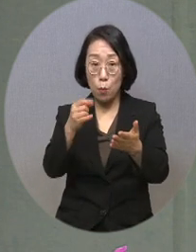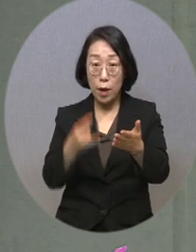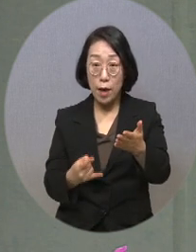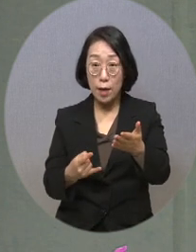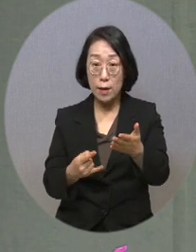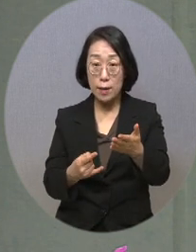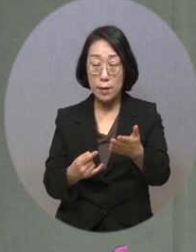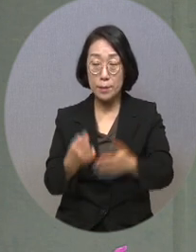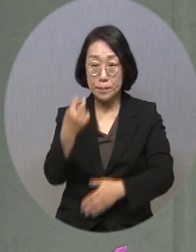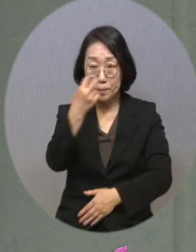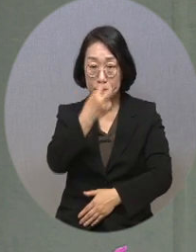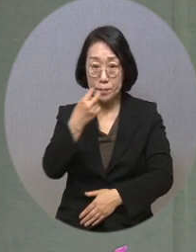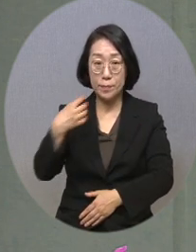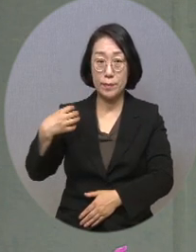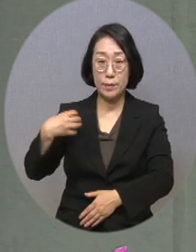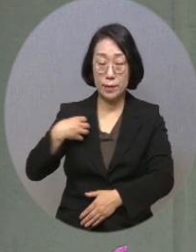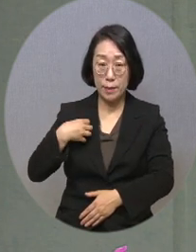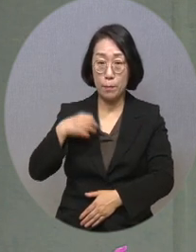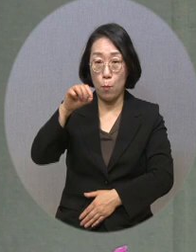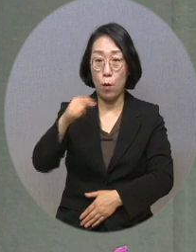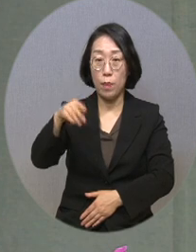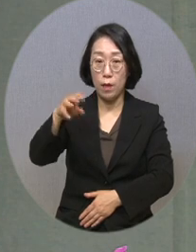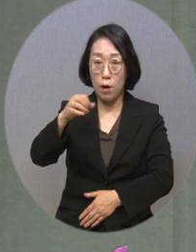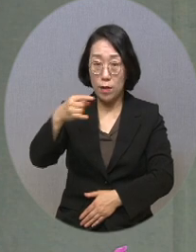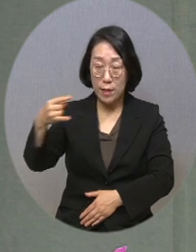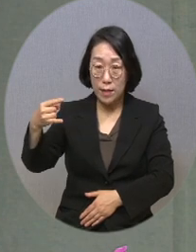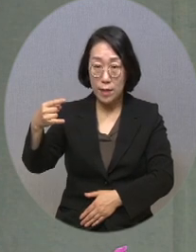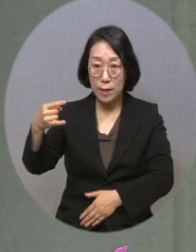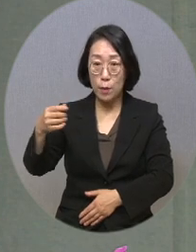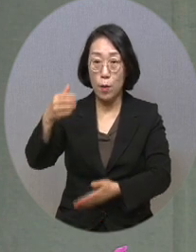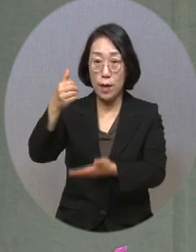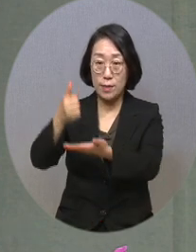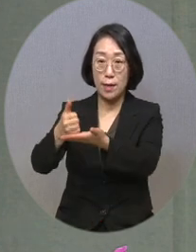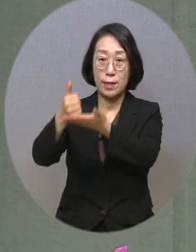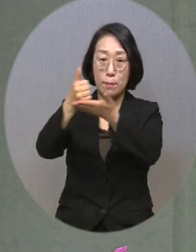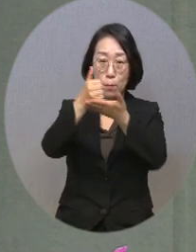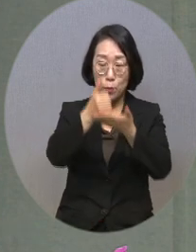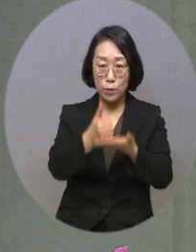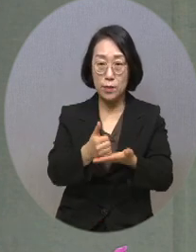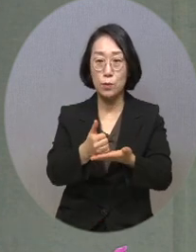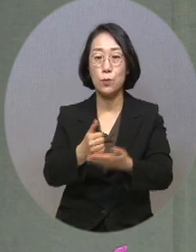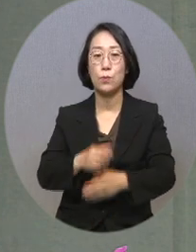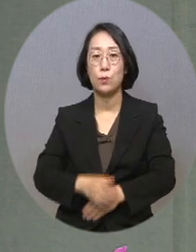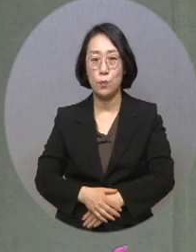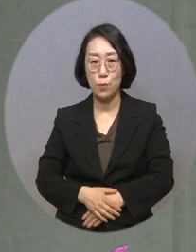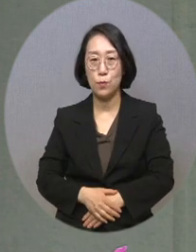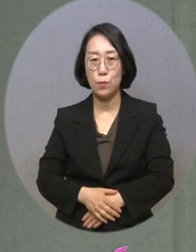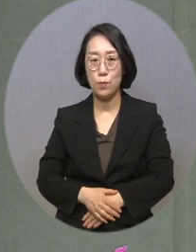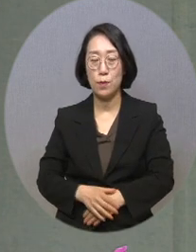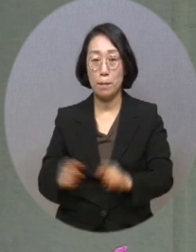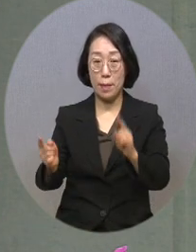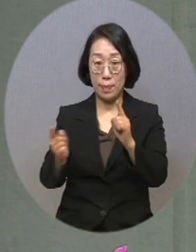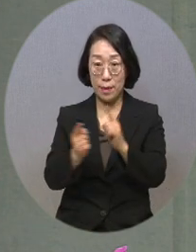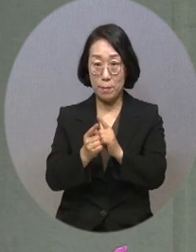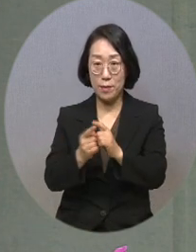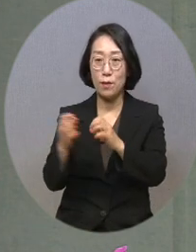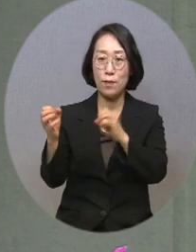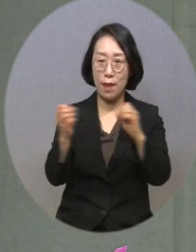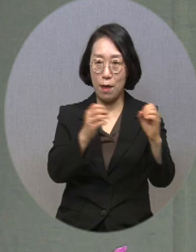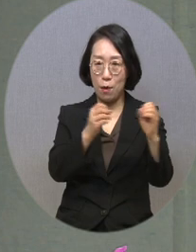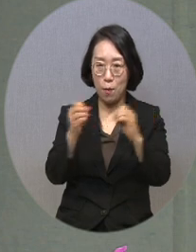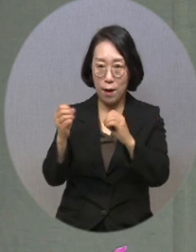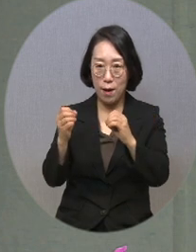있는 원경이 한국세무사회 회장을 모시고 오늘 만나면은 여러